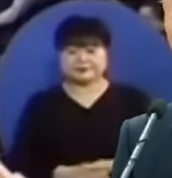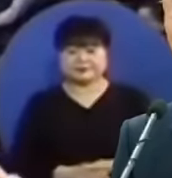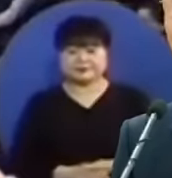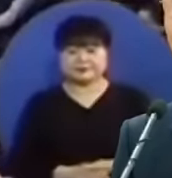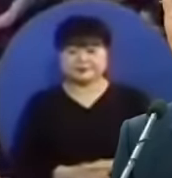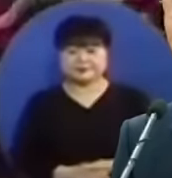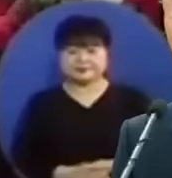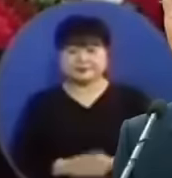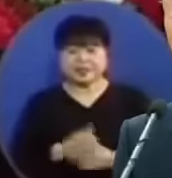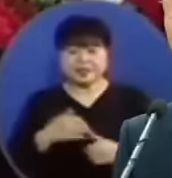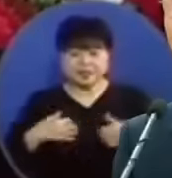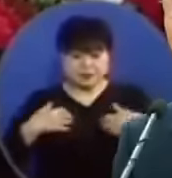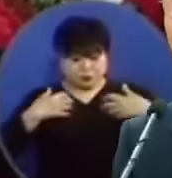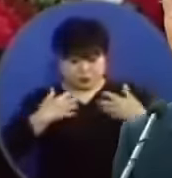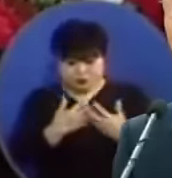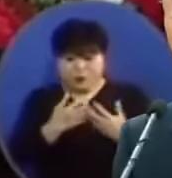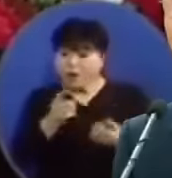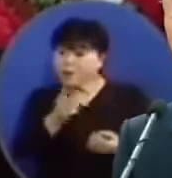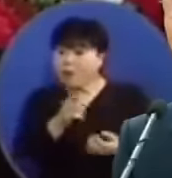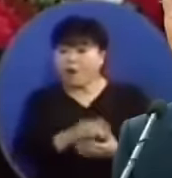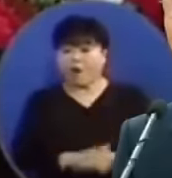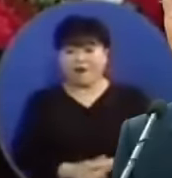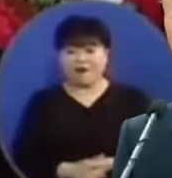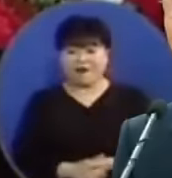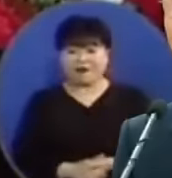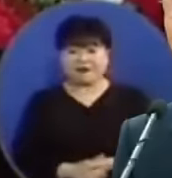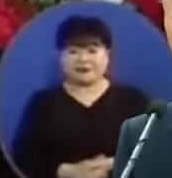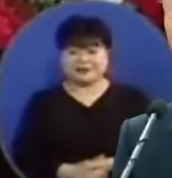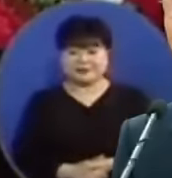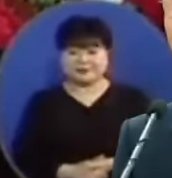어떻게 하면 나는 기쁨이 충만한 삶을 살 수 있을까요?